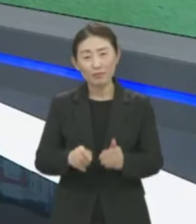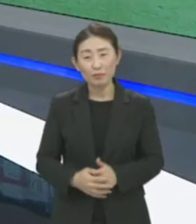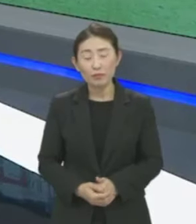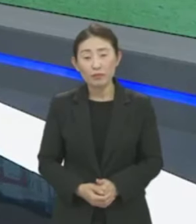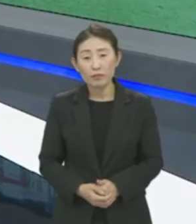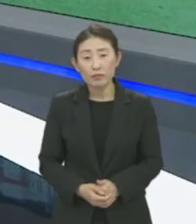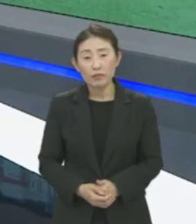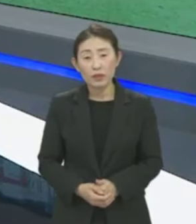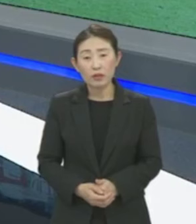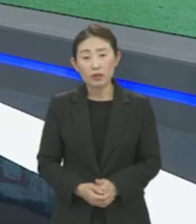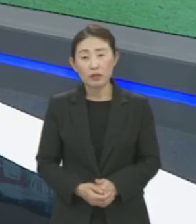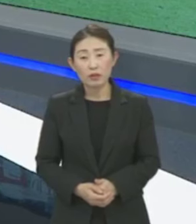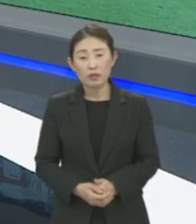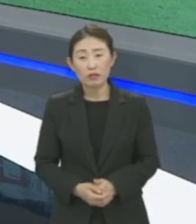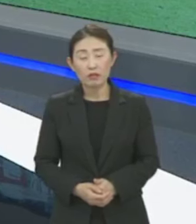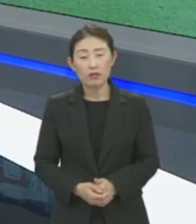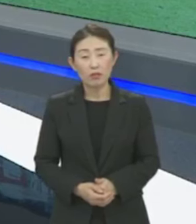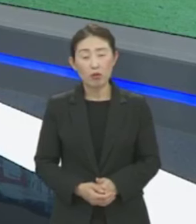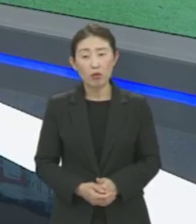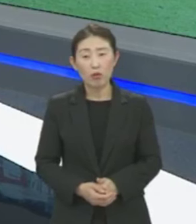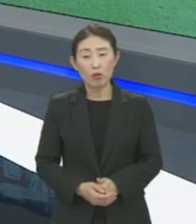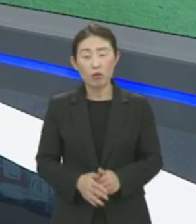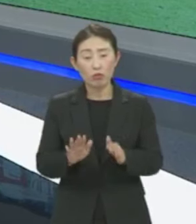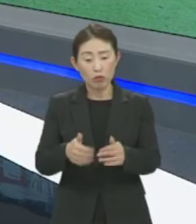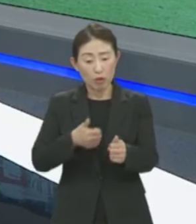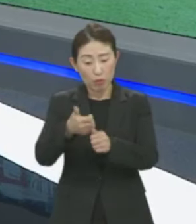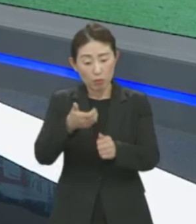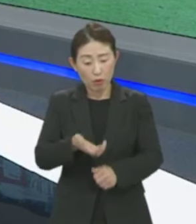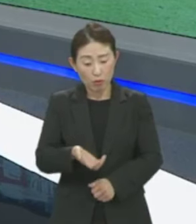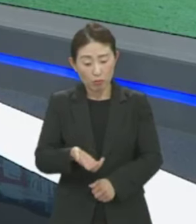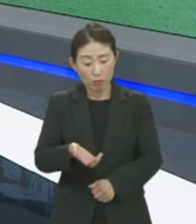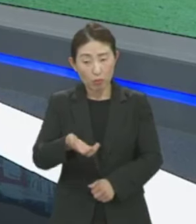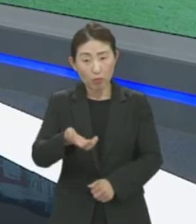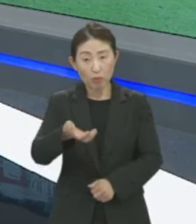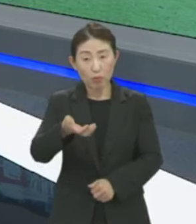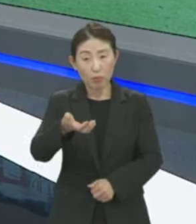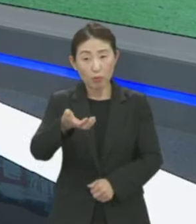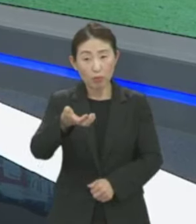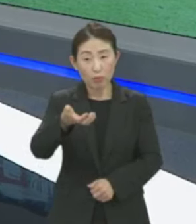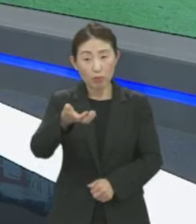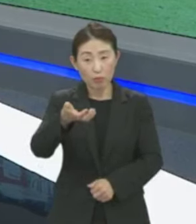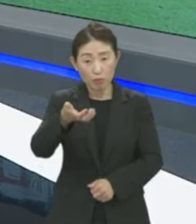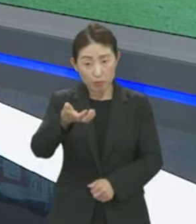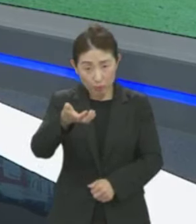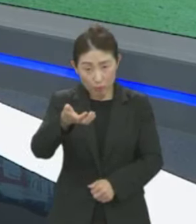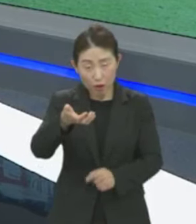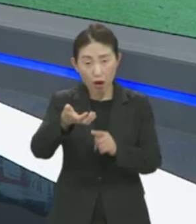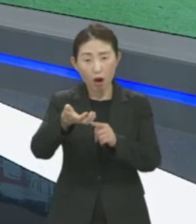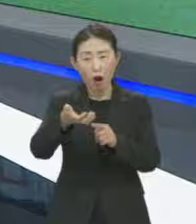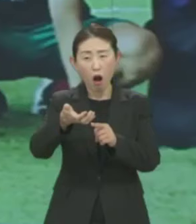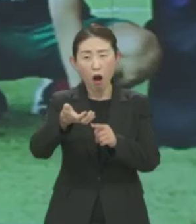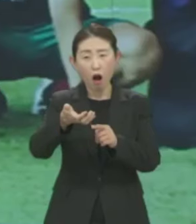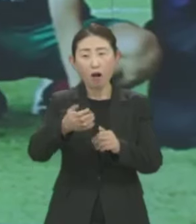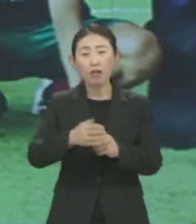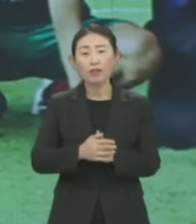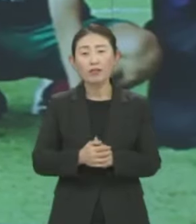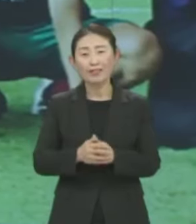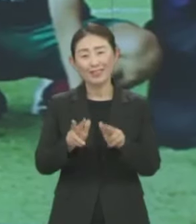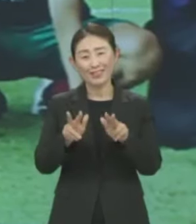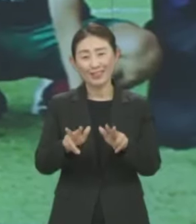하나 시티즌은 이제 그동안 계속 올라와서 강등권을 걱정하는 처지에만 계속 있었단 말이에요. 그래서 많은 팀들이